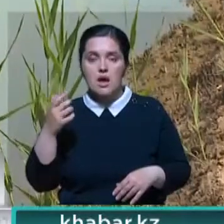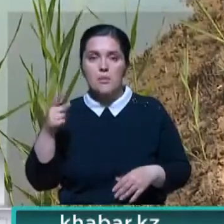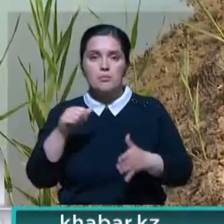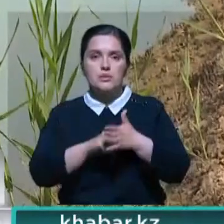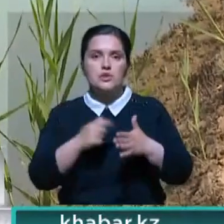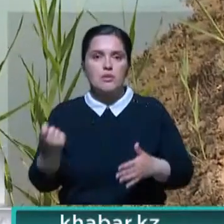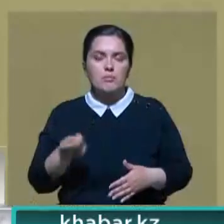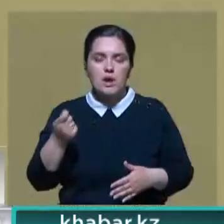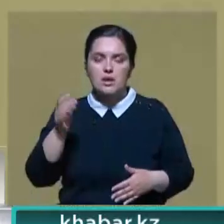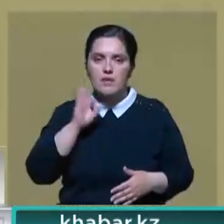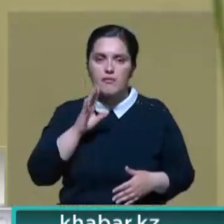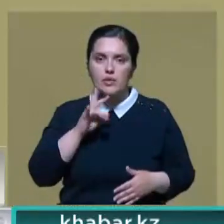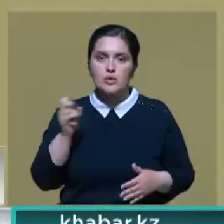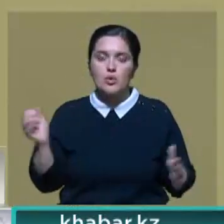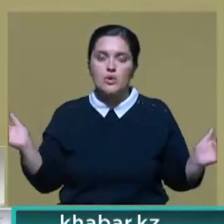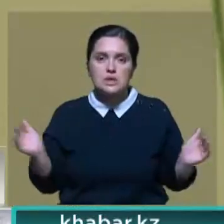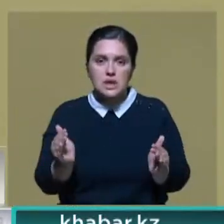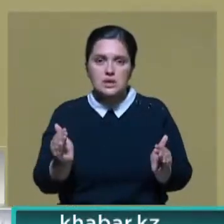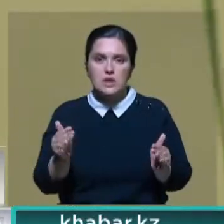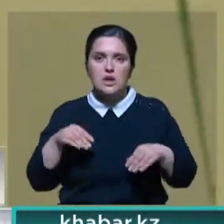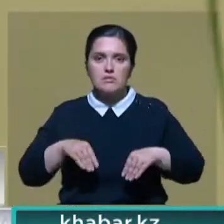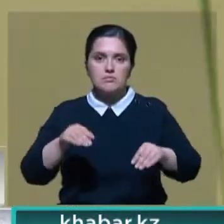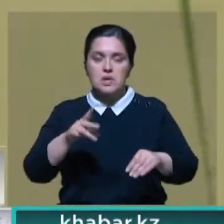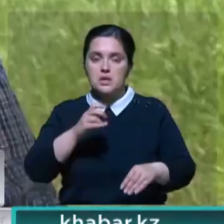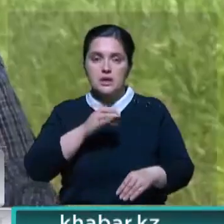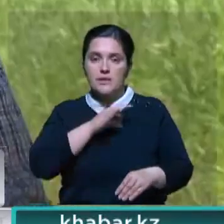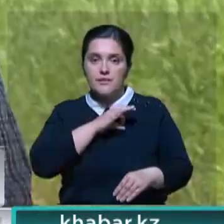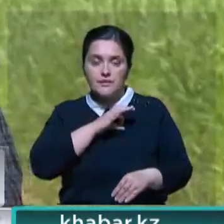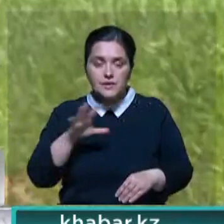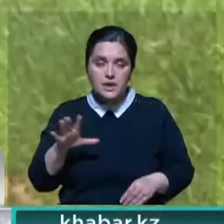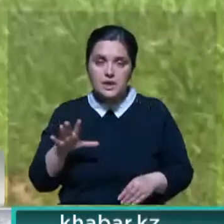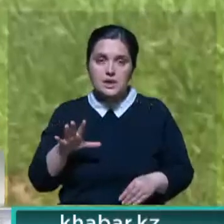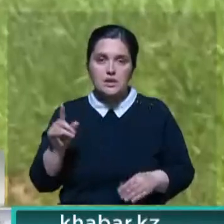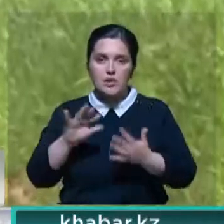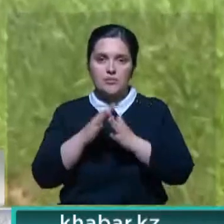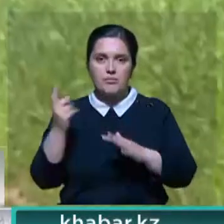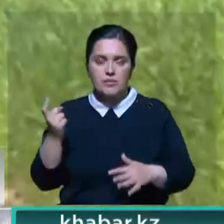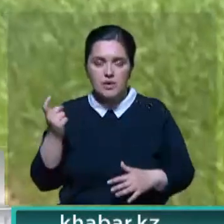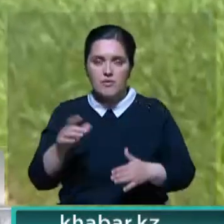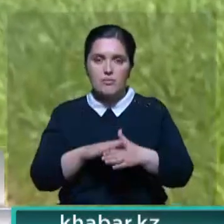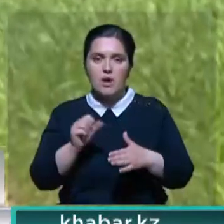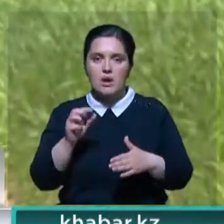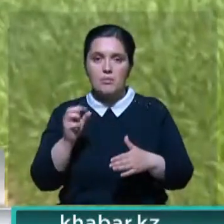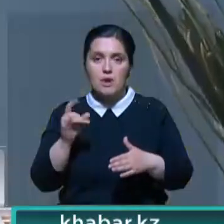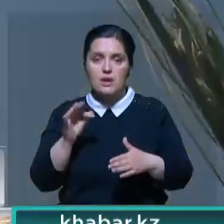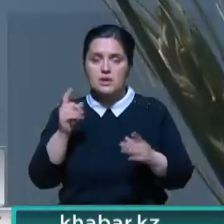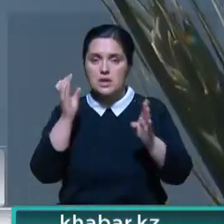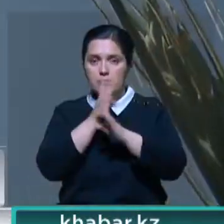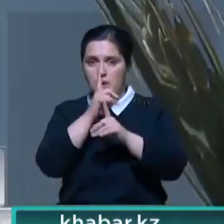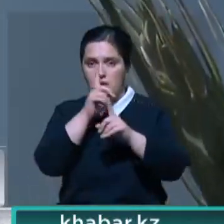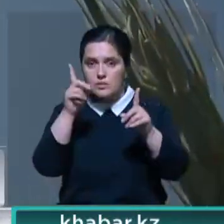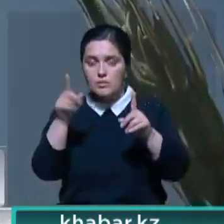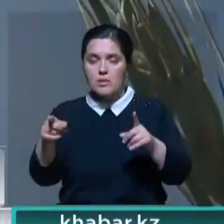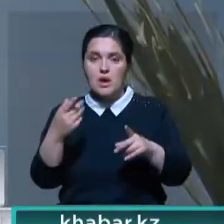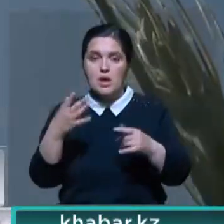– маловодье. Но сокращение пахотных земель тоже не выход, считает опытный агроном Оскар Алякбаров. Из-за природных особенностей